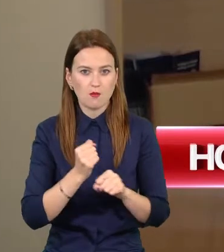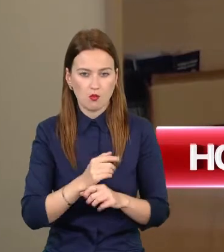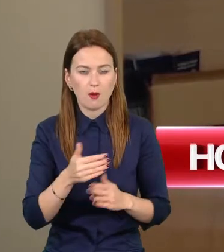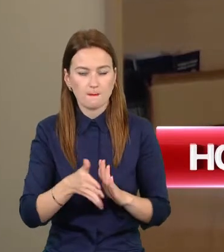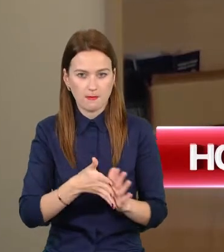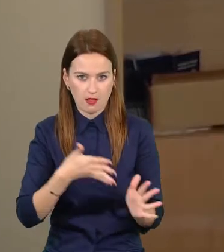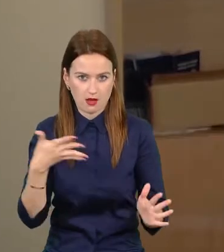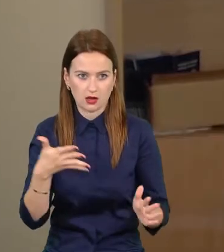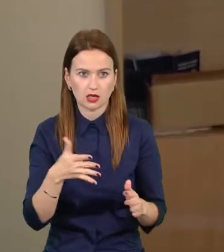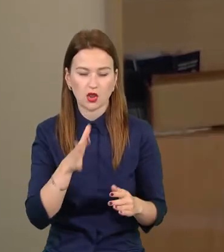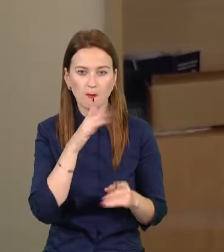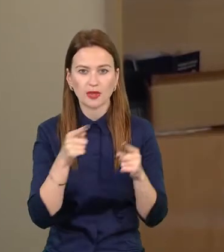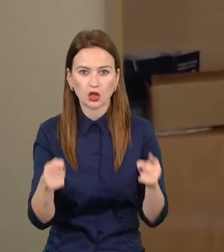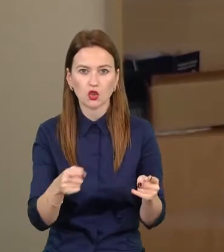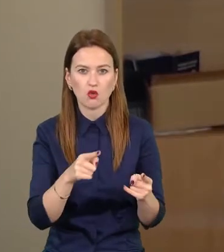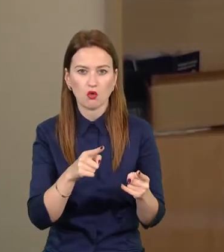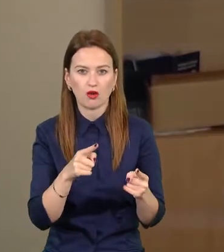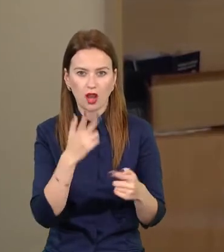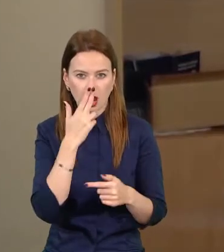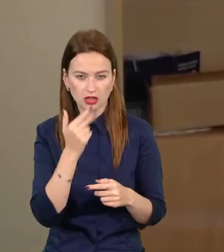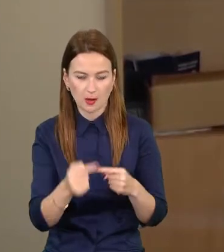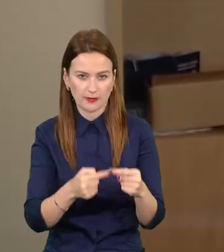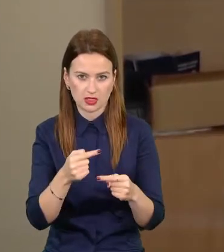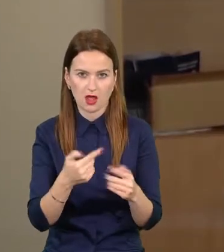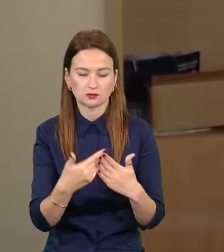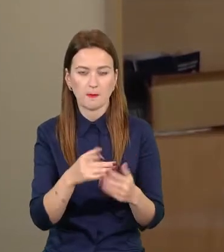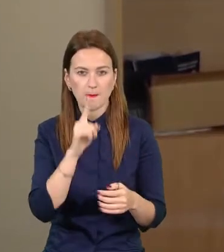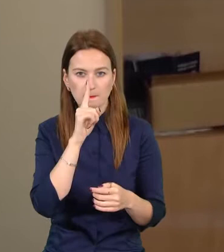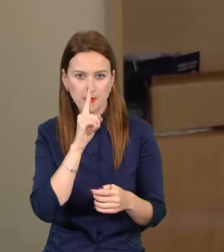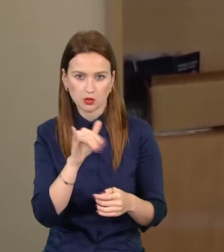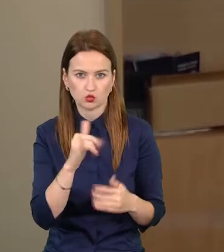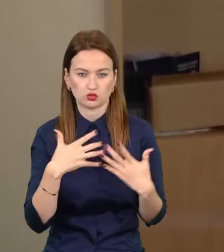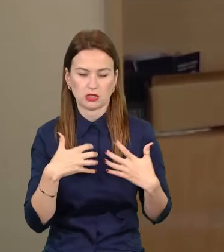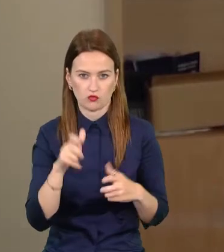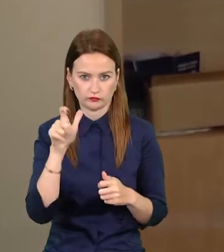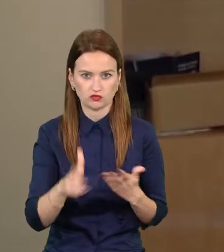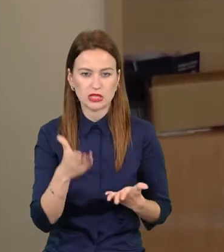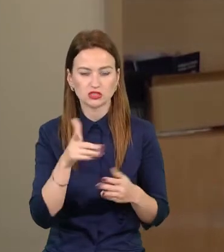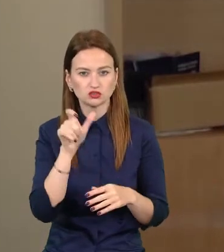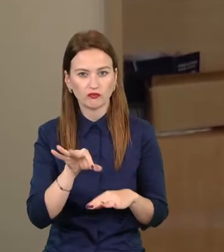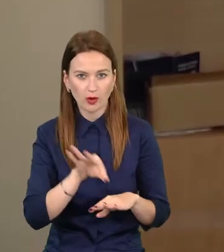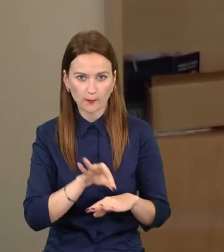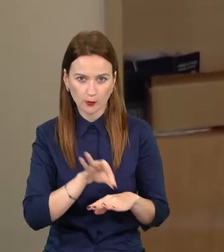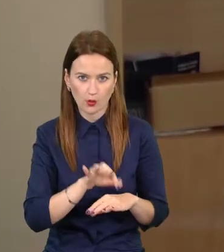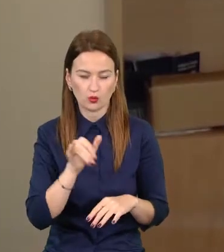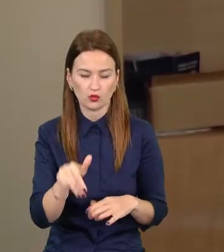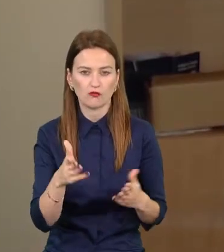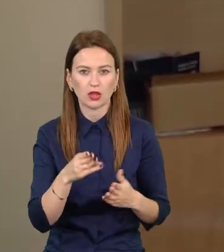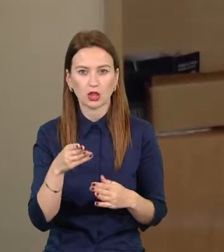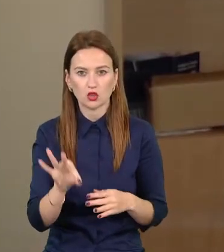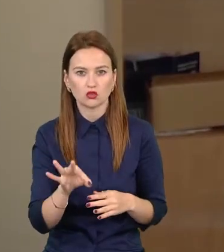Примерно период адаптации длится примерно месяц у здорового человека. Если человек болен, если у него